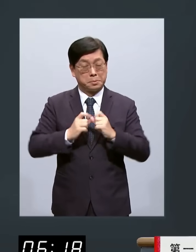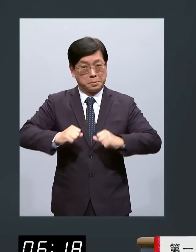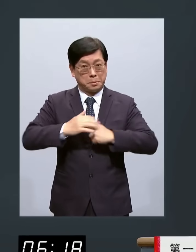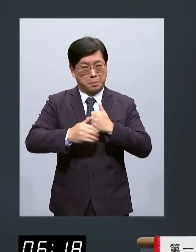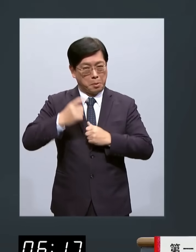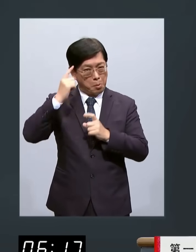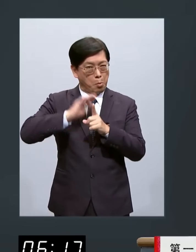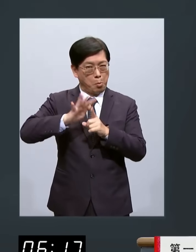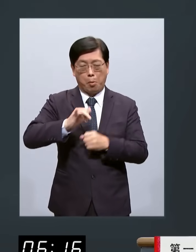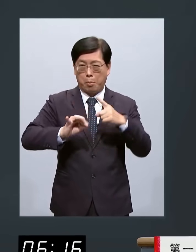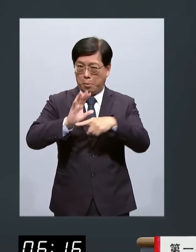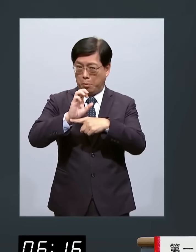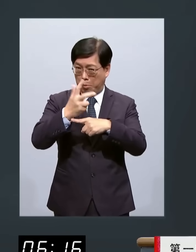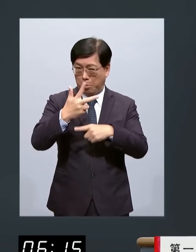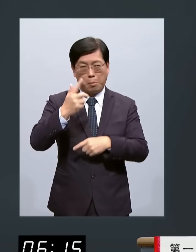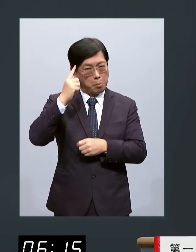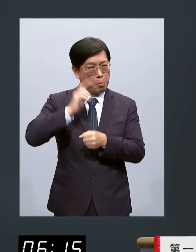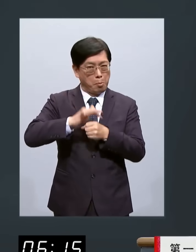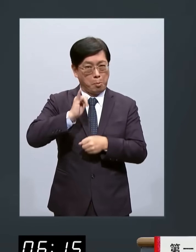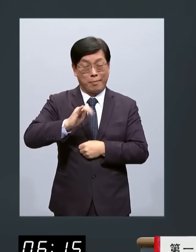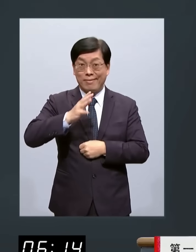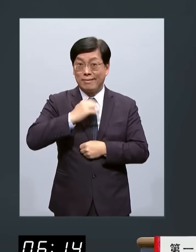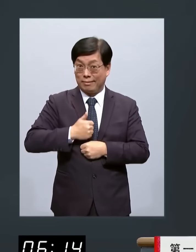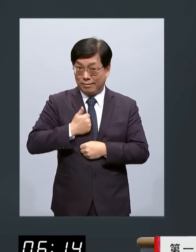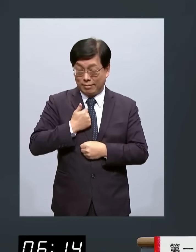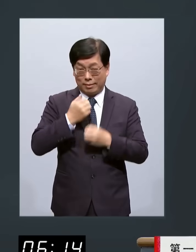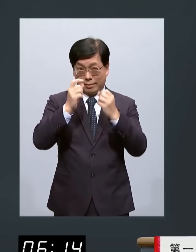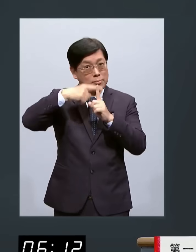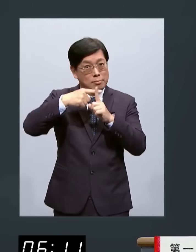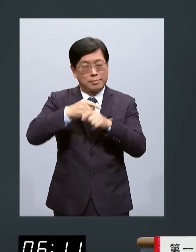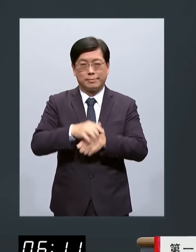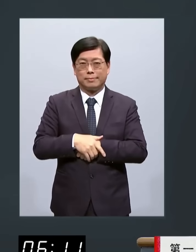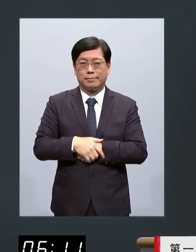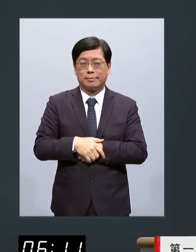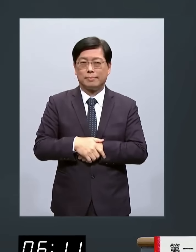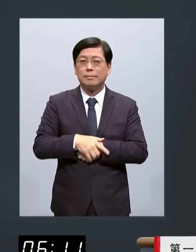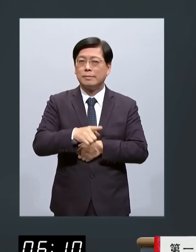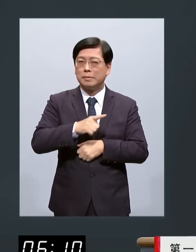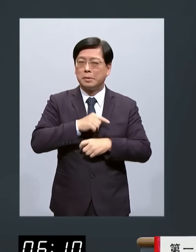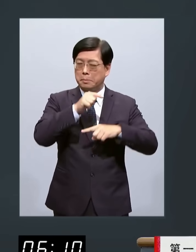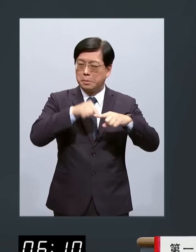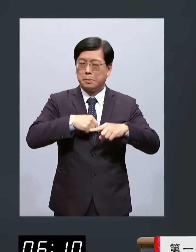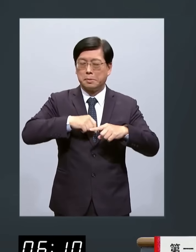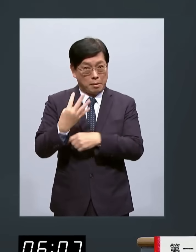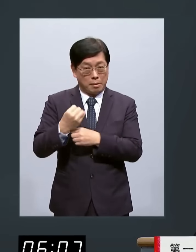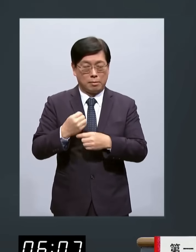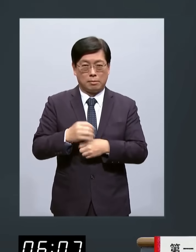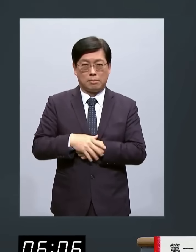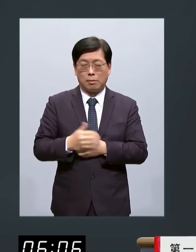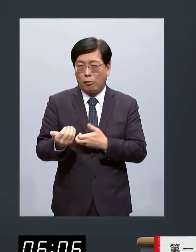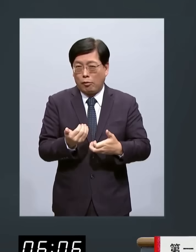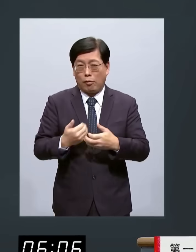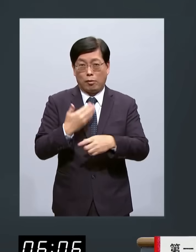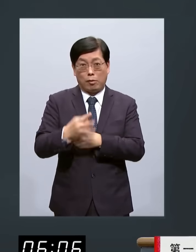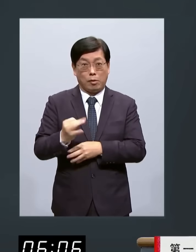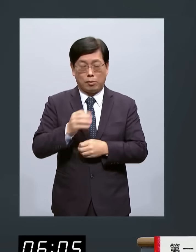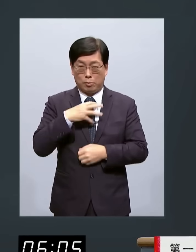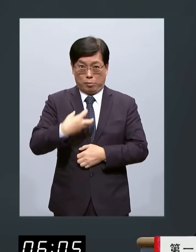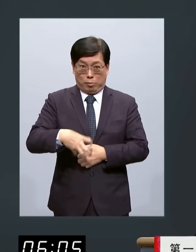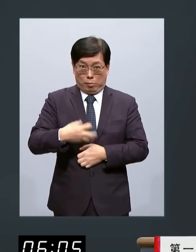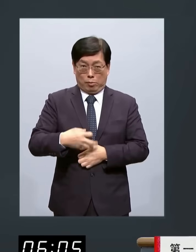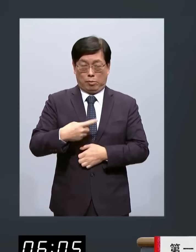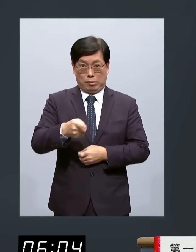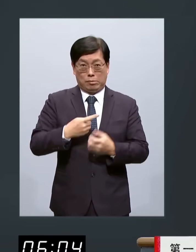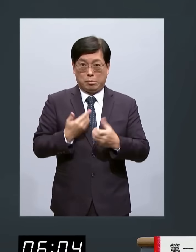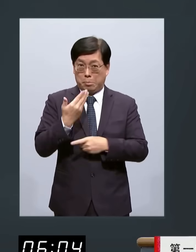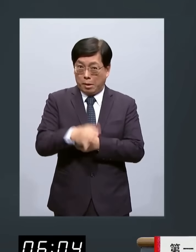打压柯文哲，宁愿看着校园悲剧重演吗？不管这个孩子是不是真的弱势啊，我们都无法否认哦，有